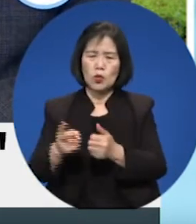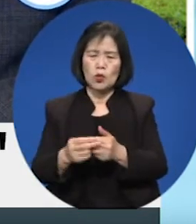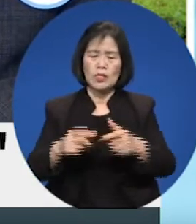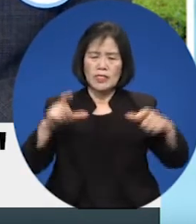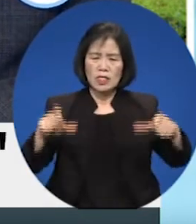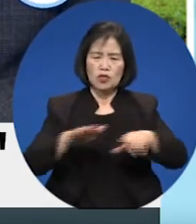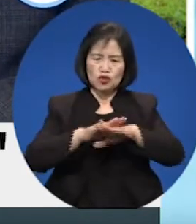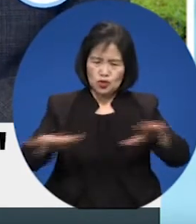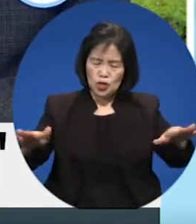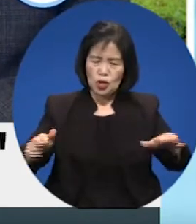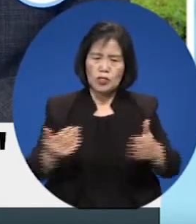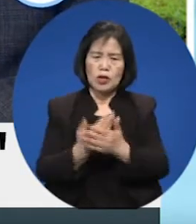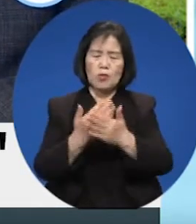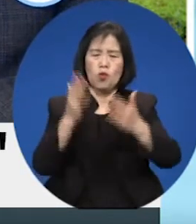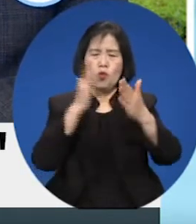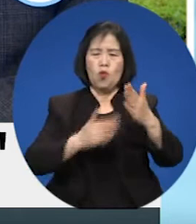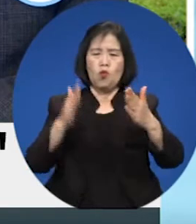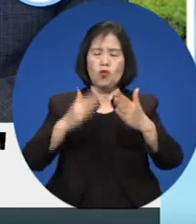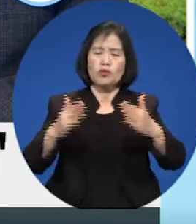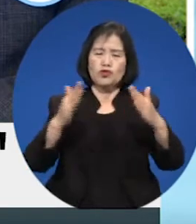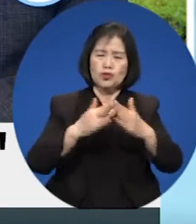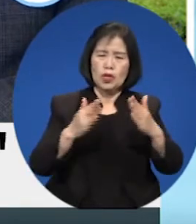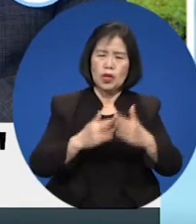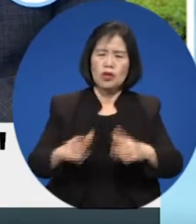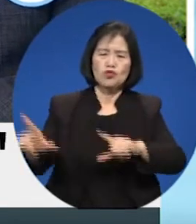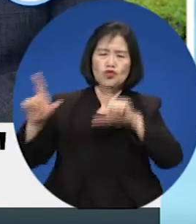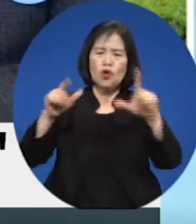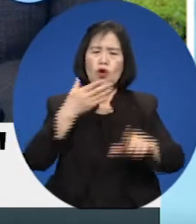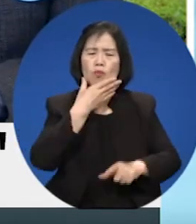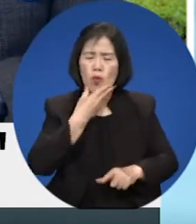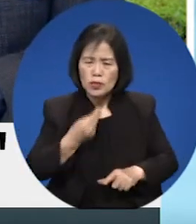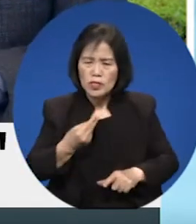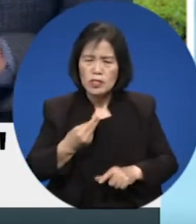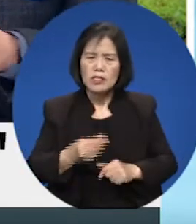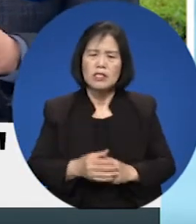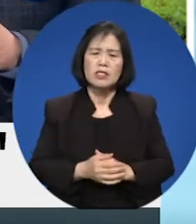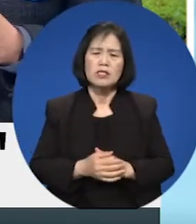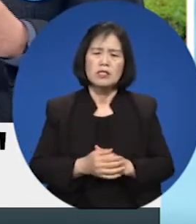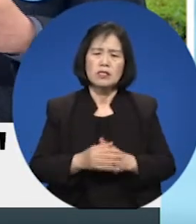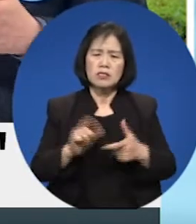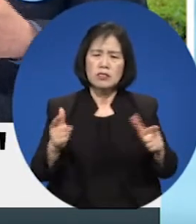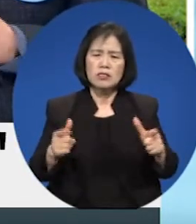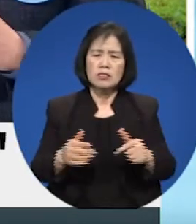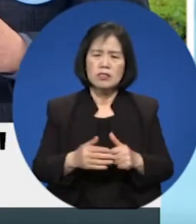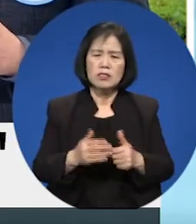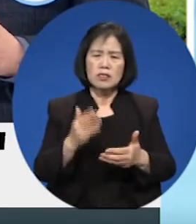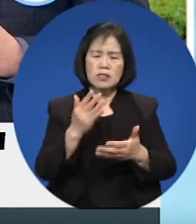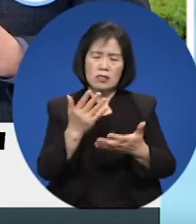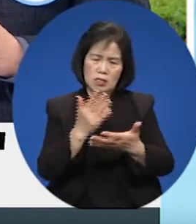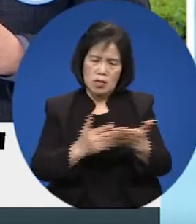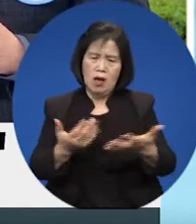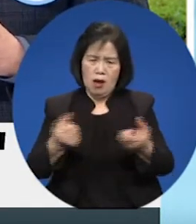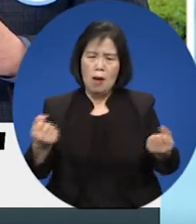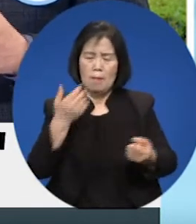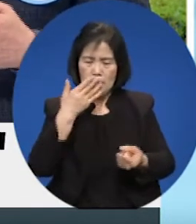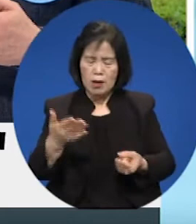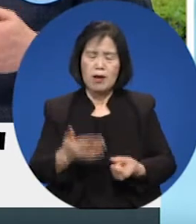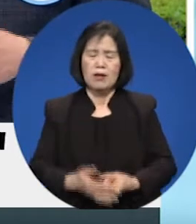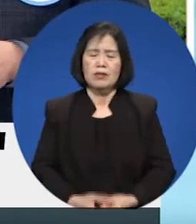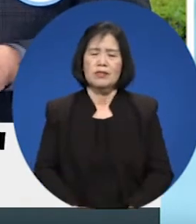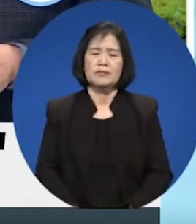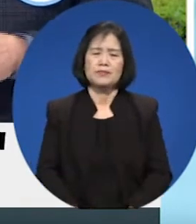기념사업 공공 주택 주거 복지 사각 그 다국가 정책사업 인데 이거 나눌 수 있습니다 그래서